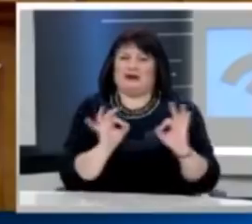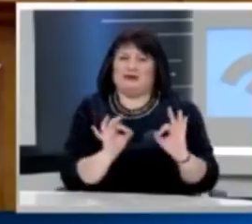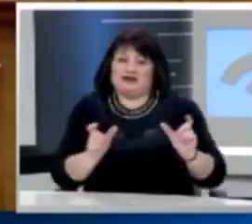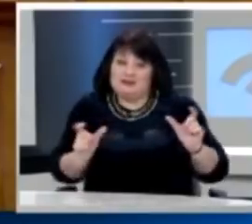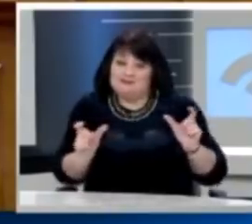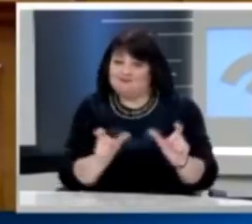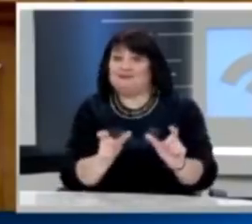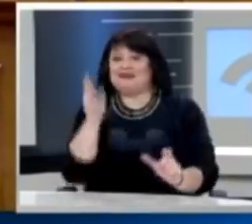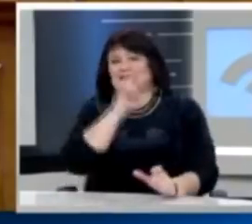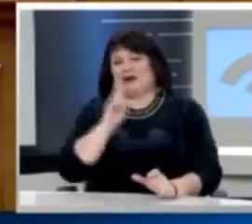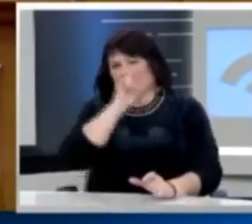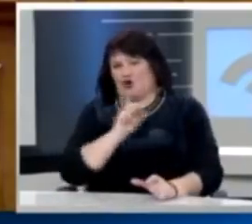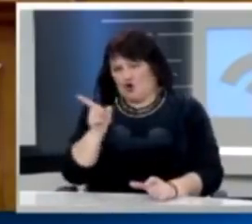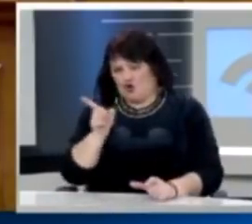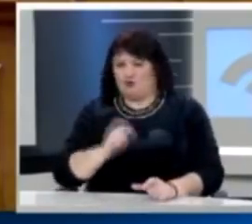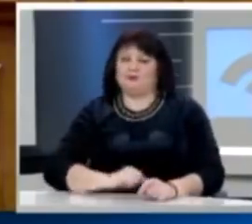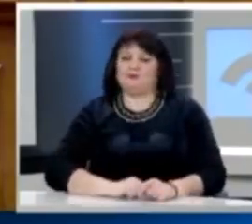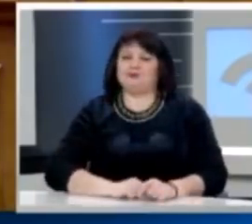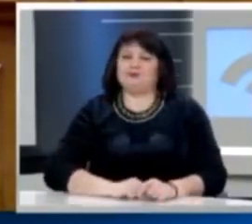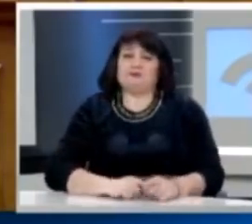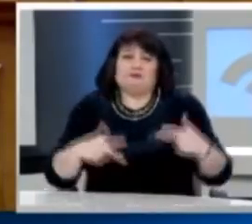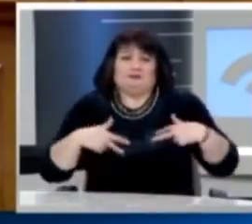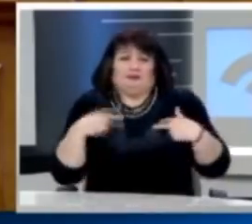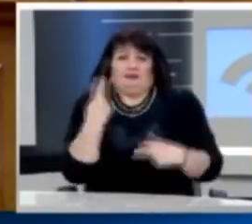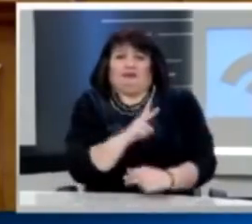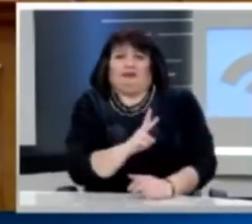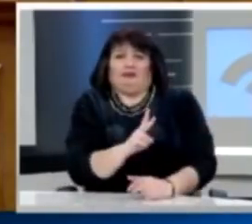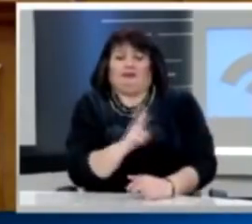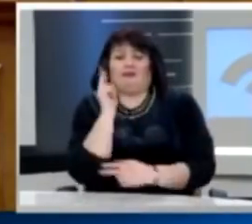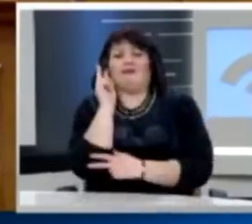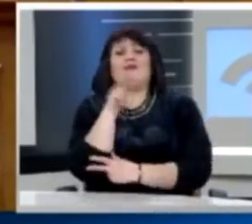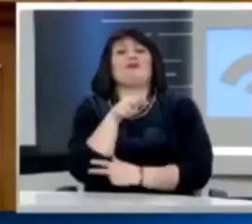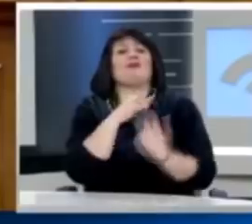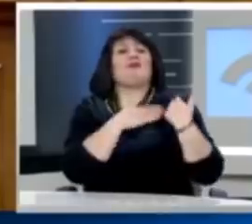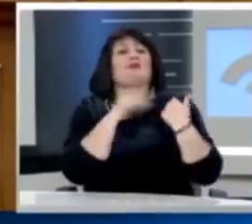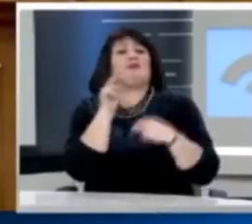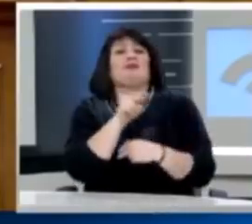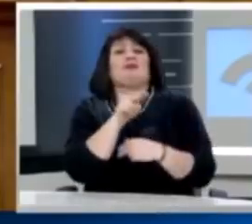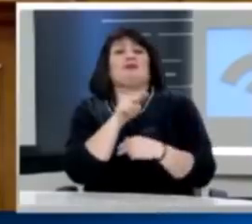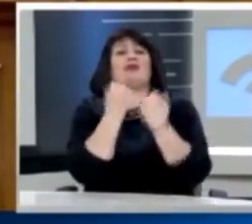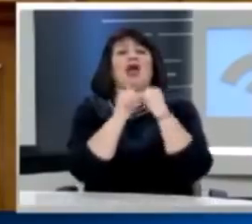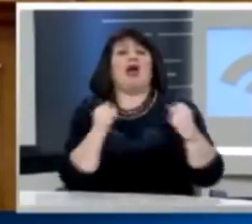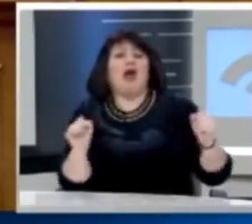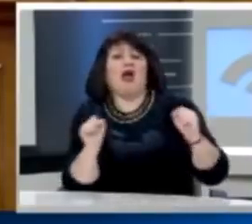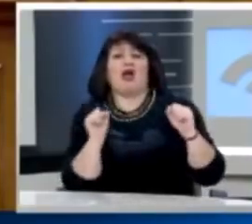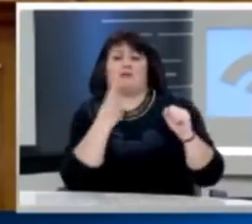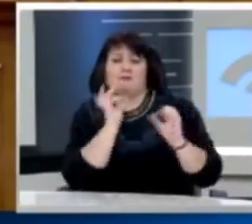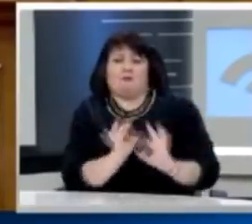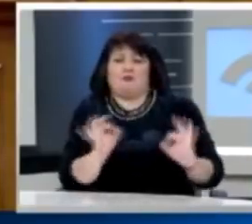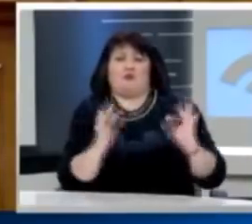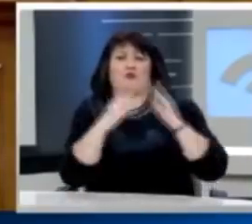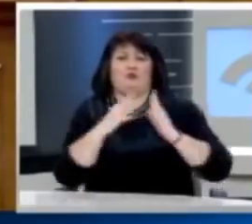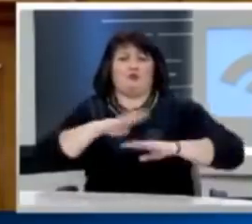στη Ρωσία. Για λογαριασμό της κυβέρνησης επέβλεπε τις νατοϊκές ασκήσεις πολέμου με